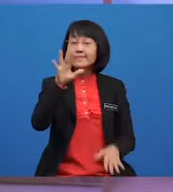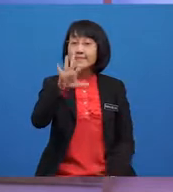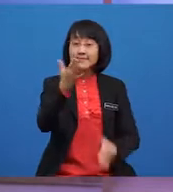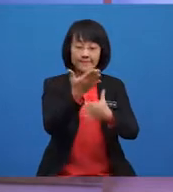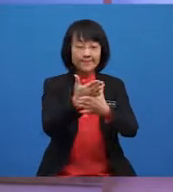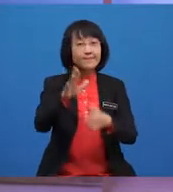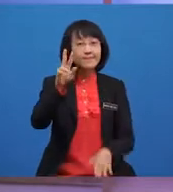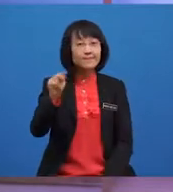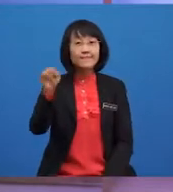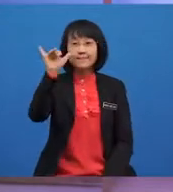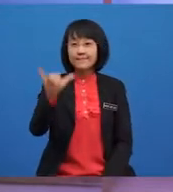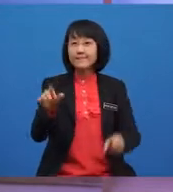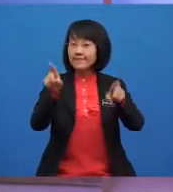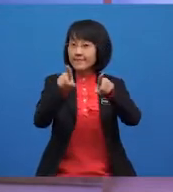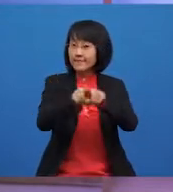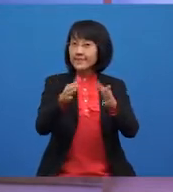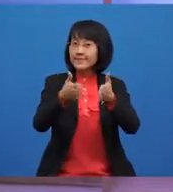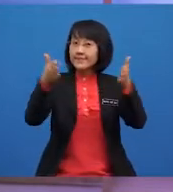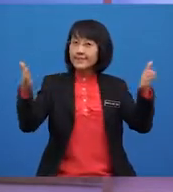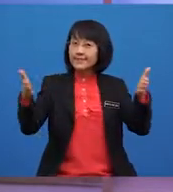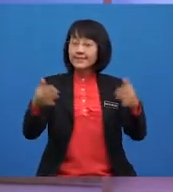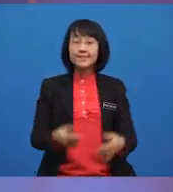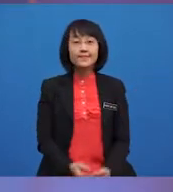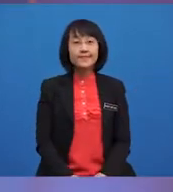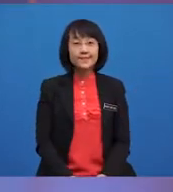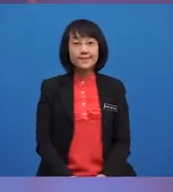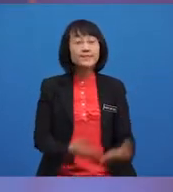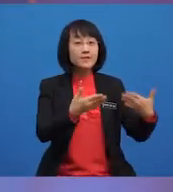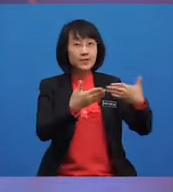mempunyai 5 bahagian yang sama besar.